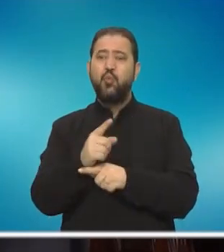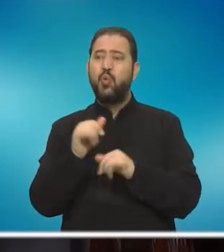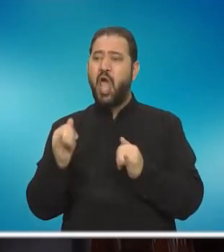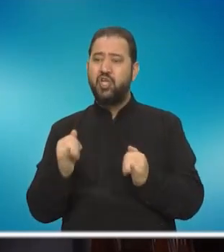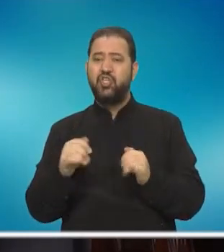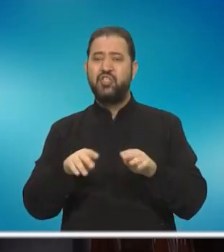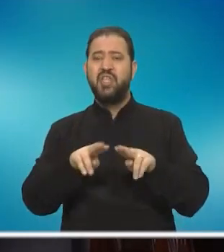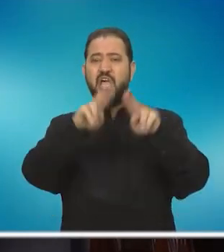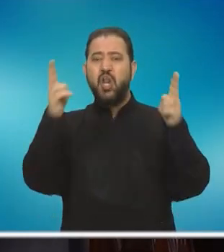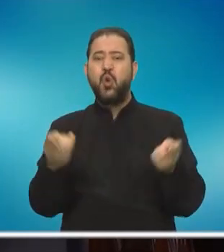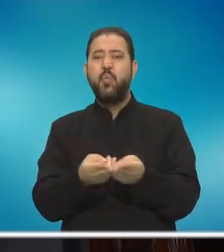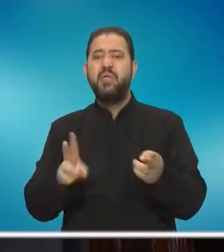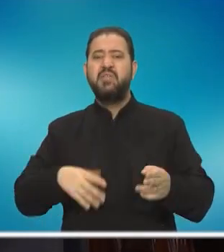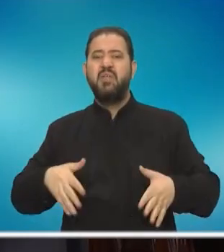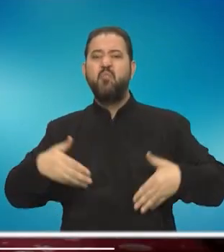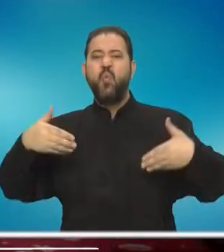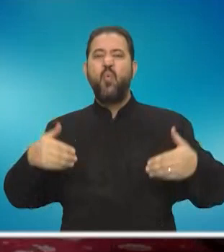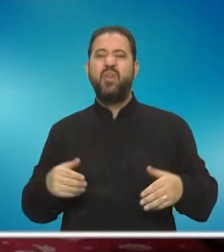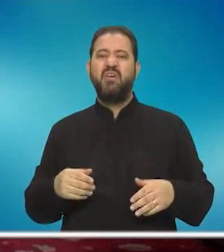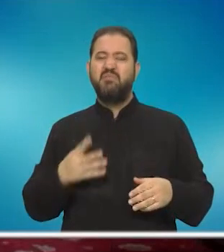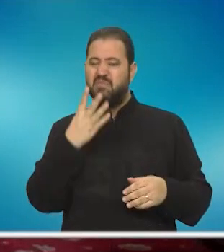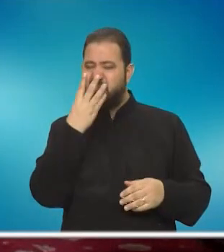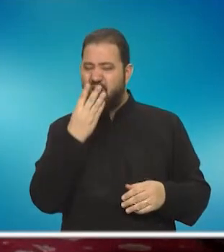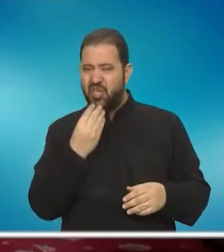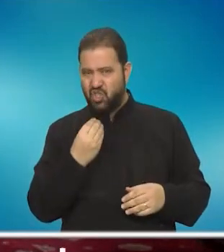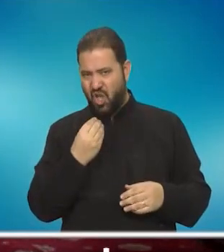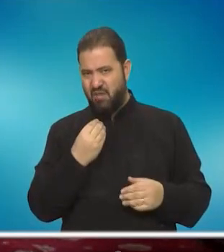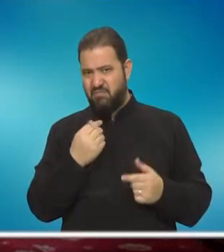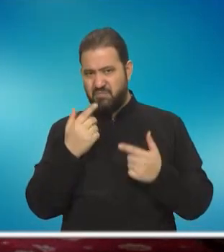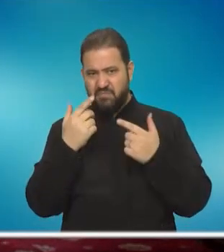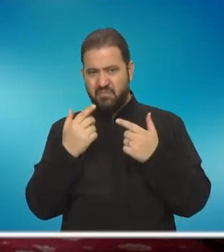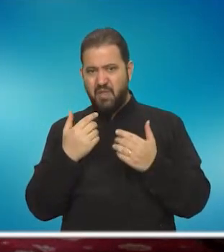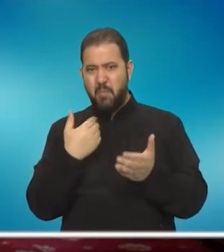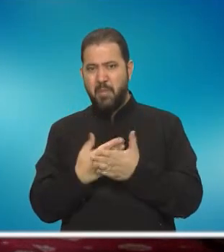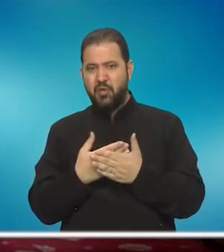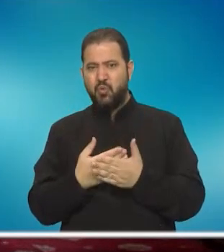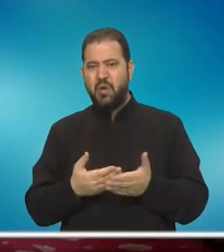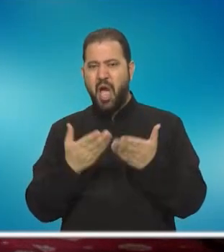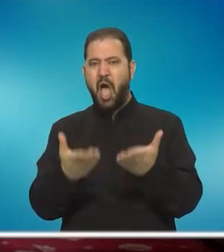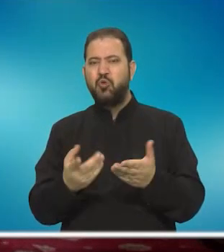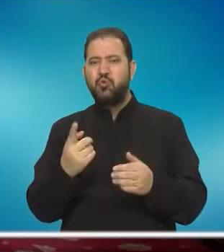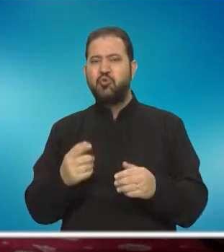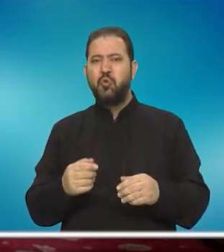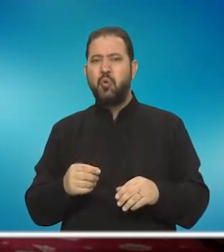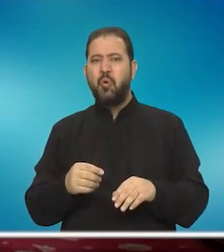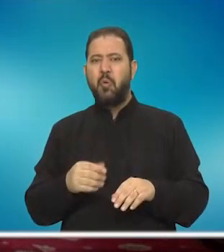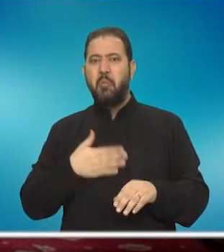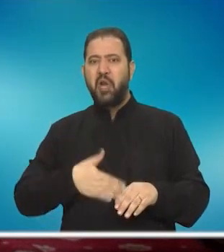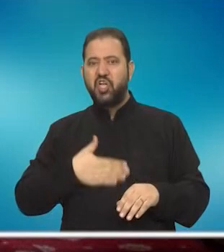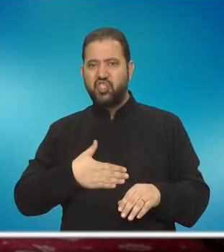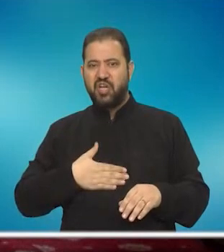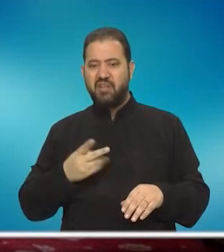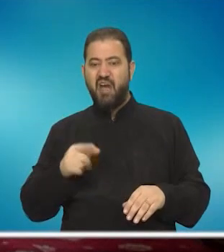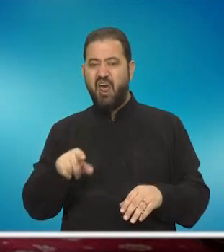sunt până la urmă bucurii triste, pentru că aduce o satisfacție, dar satisfacția aceasta nu